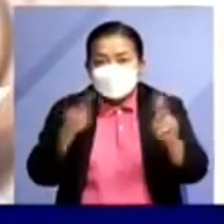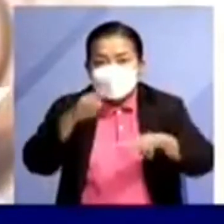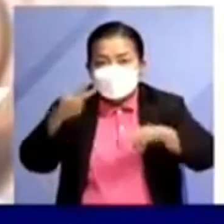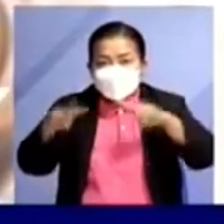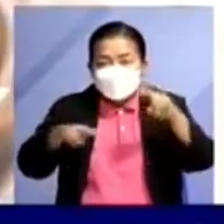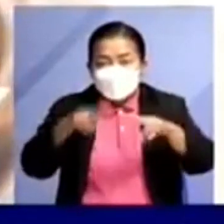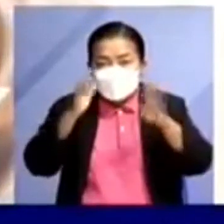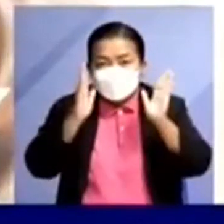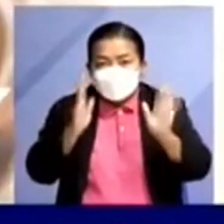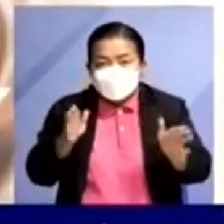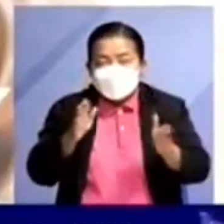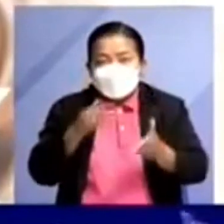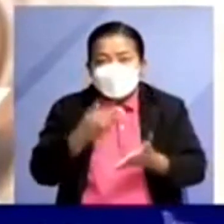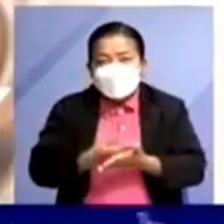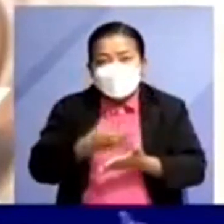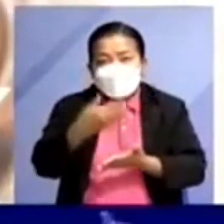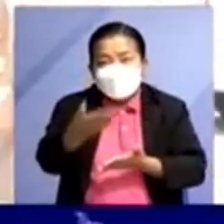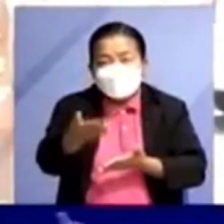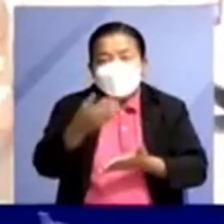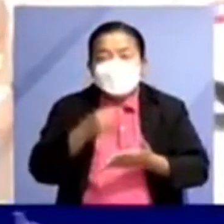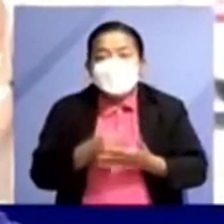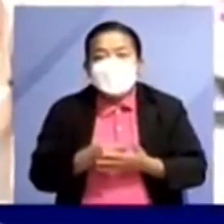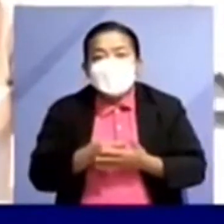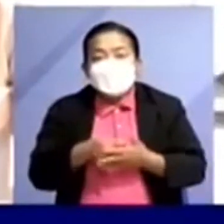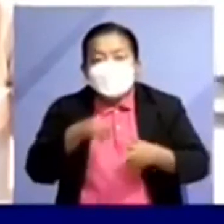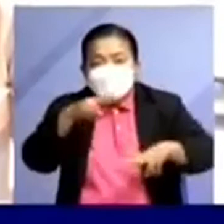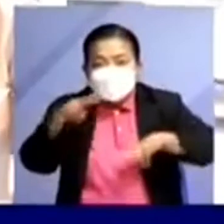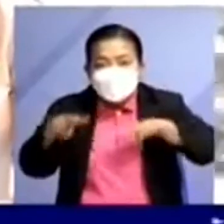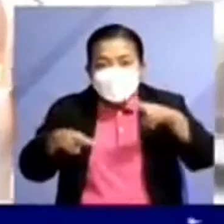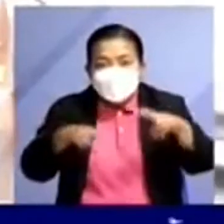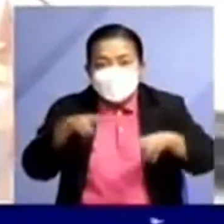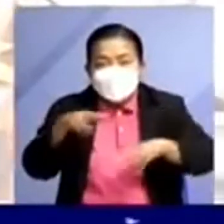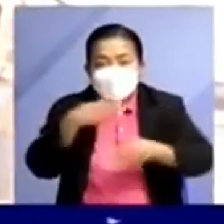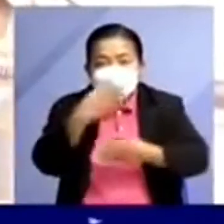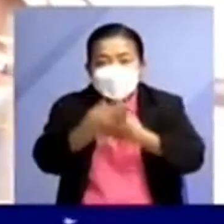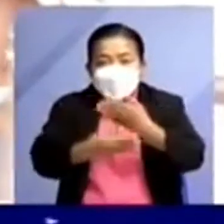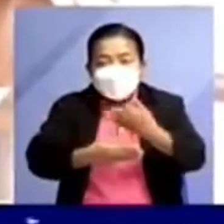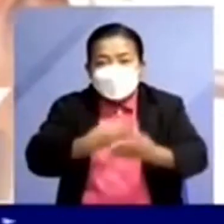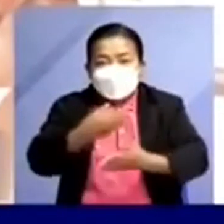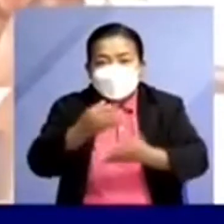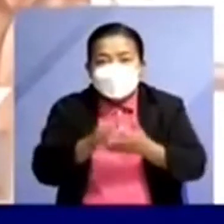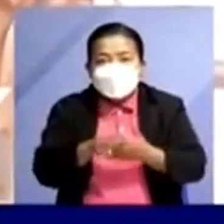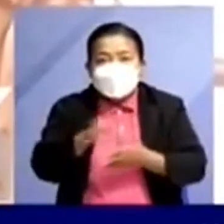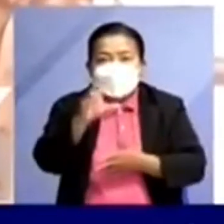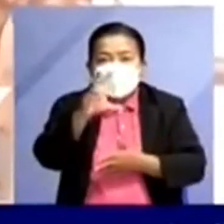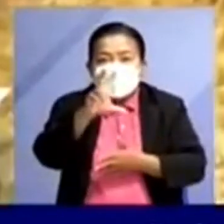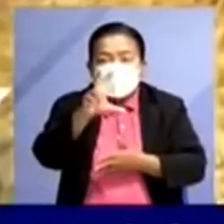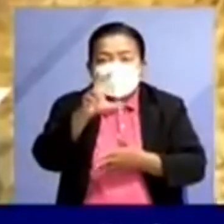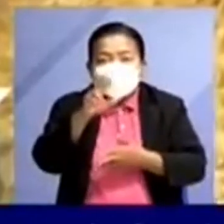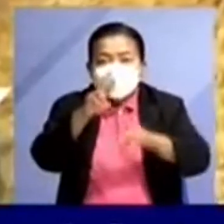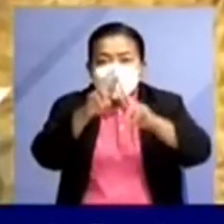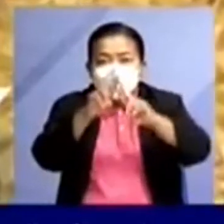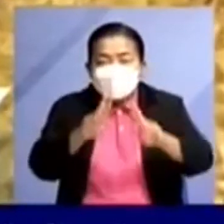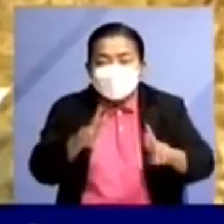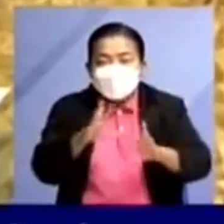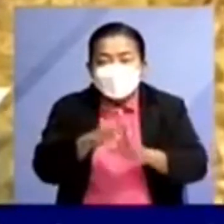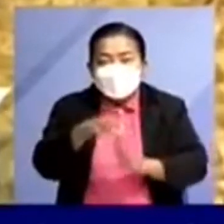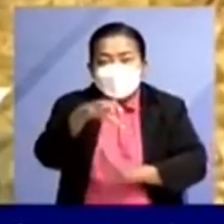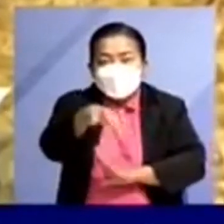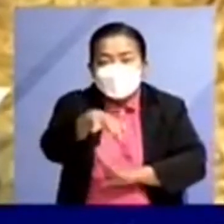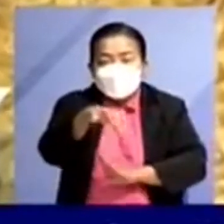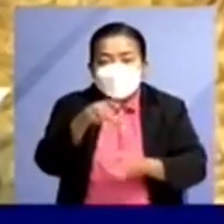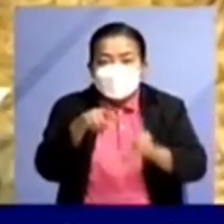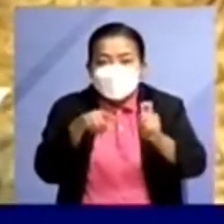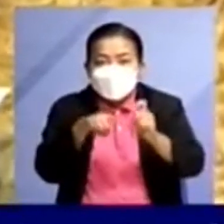วรรค์นะคะก็ลงพื้นที่ตรวจสอบการจำหน่ายทุเรียนของผู้ประกอบกิจการจำนวน3ร้านด้วยกันในพื้นที่ของอำเภอเมือง